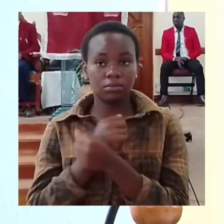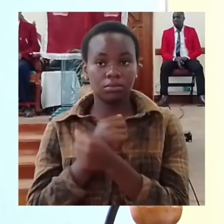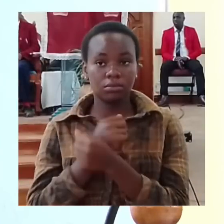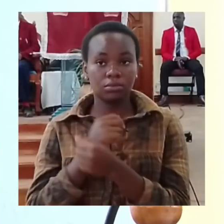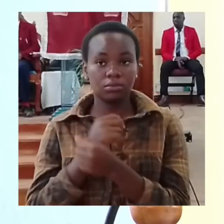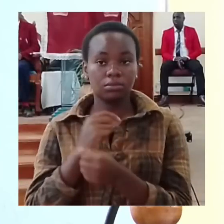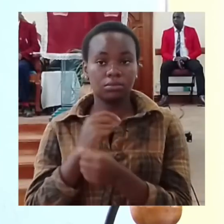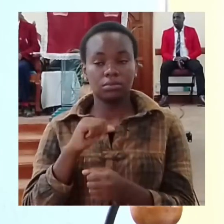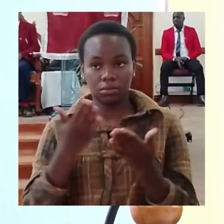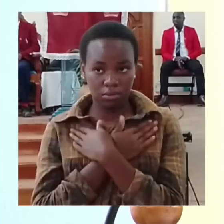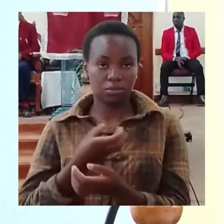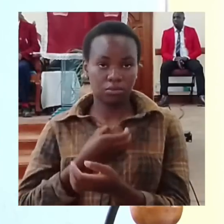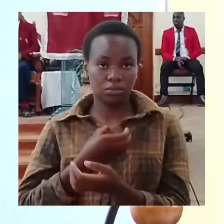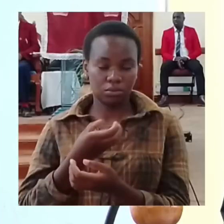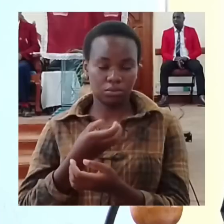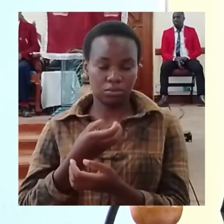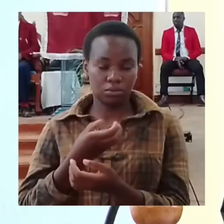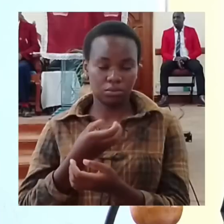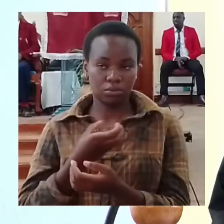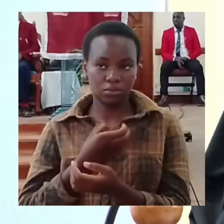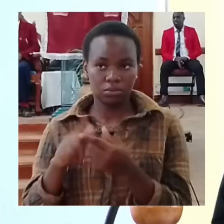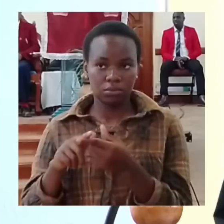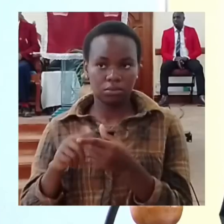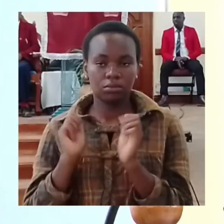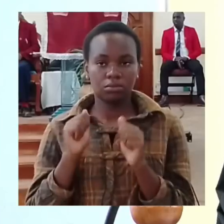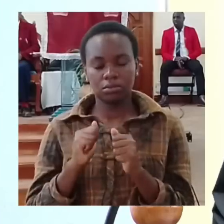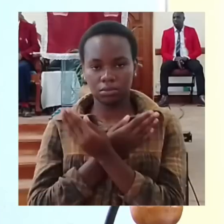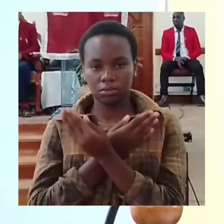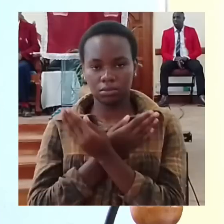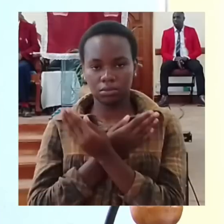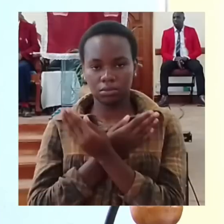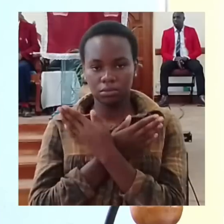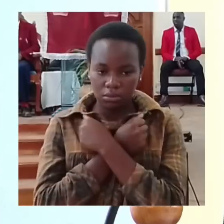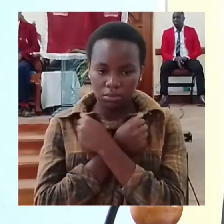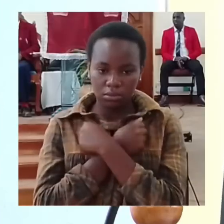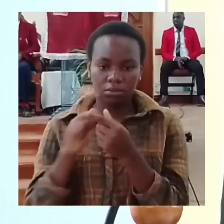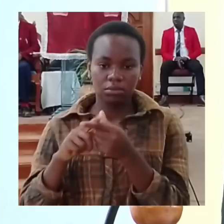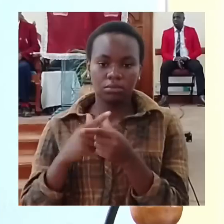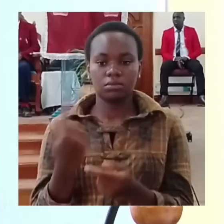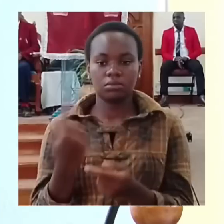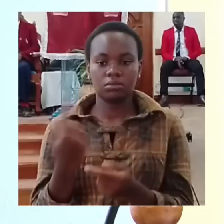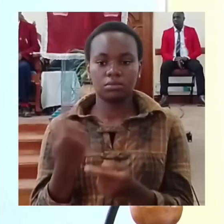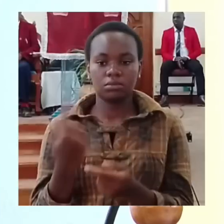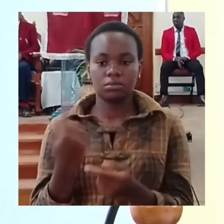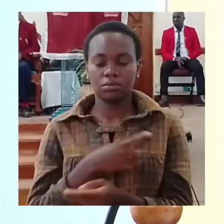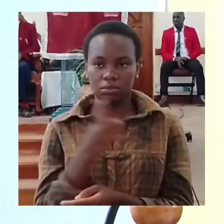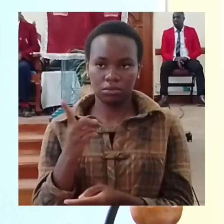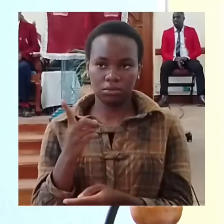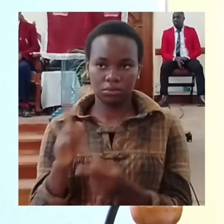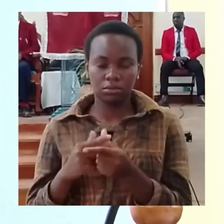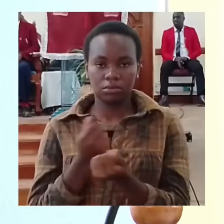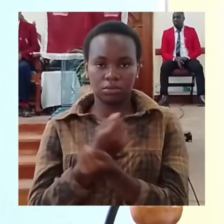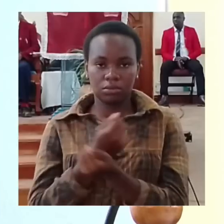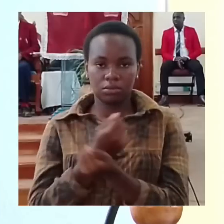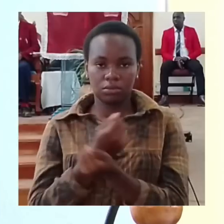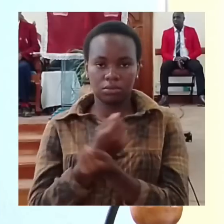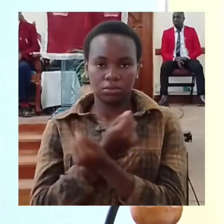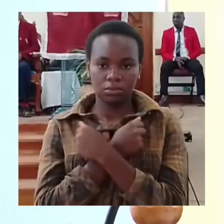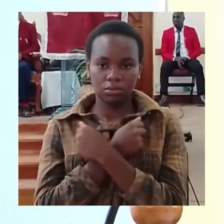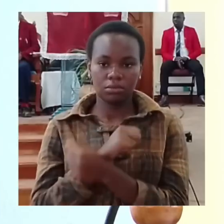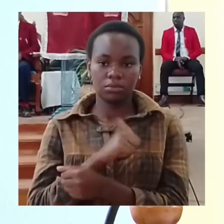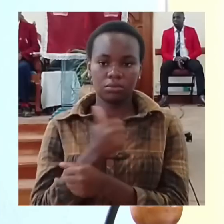twiyendete, tutiga kupose hari kwiyenda, tutamburukie moko maitu twende mundu ucio